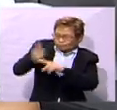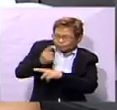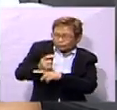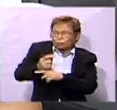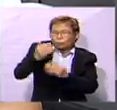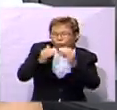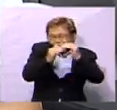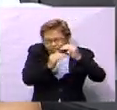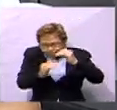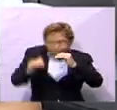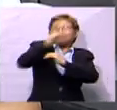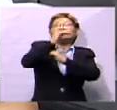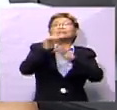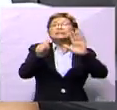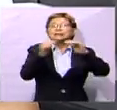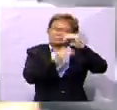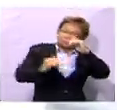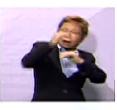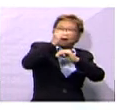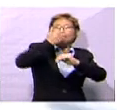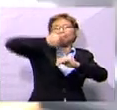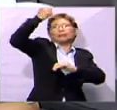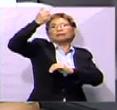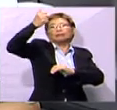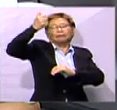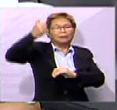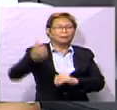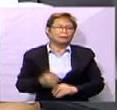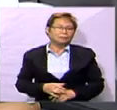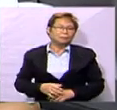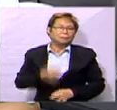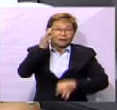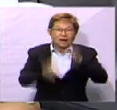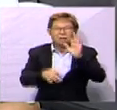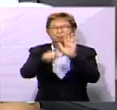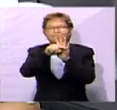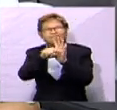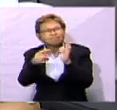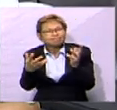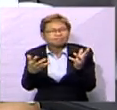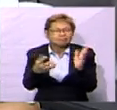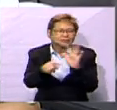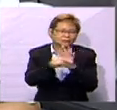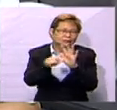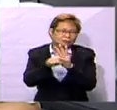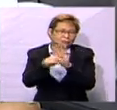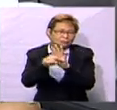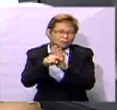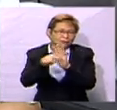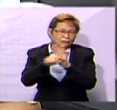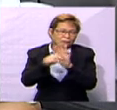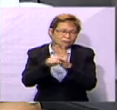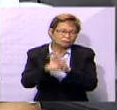apa lonjakkan ke ke tahap yang lebih tinggi kalau negatif yalah kalau